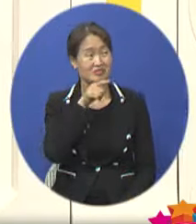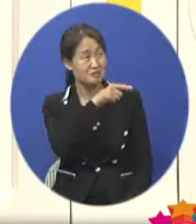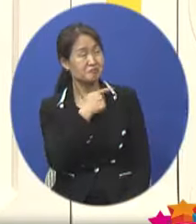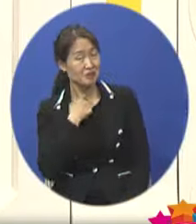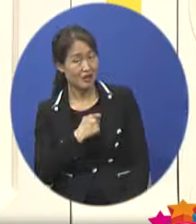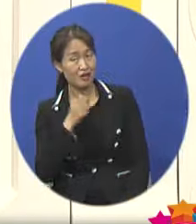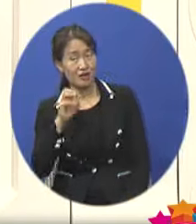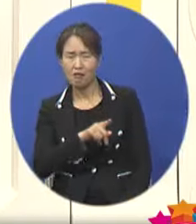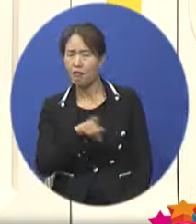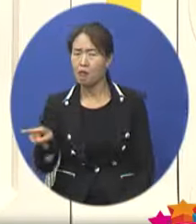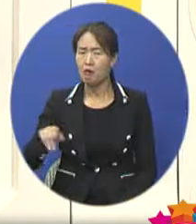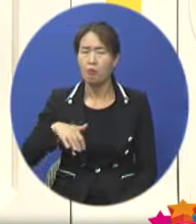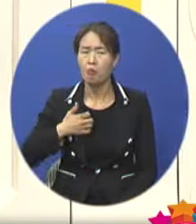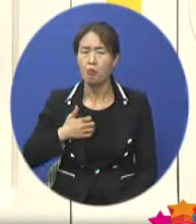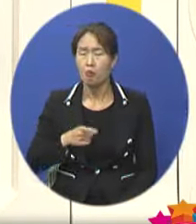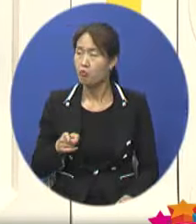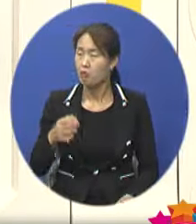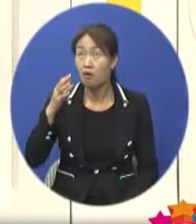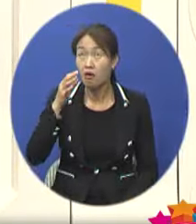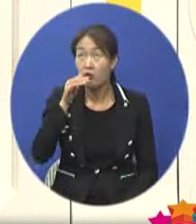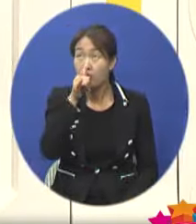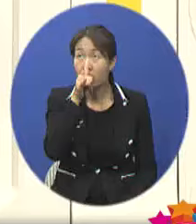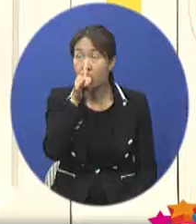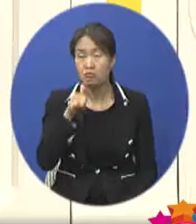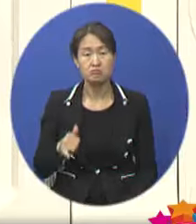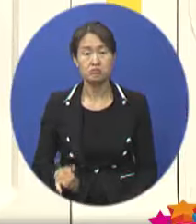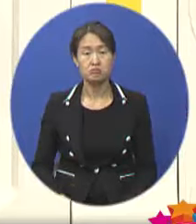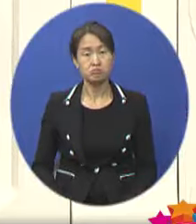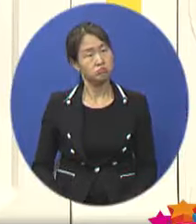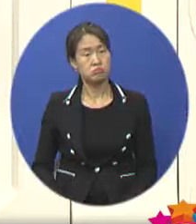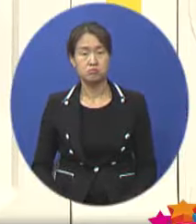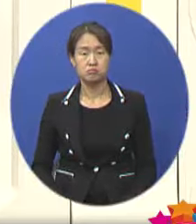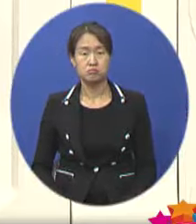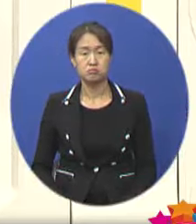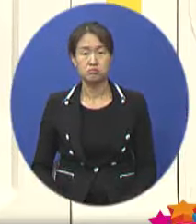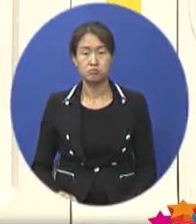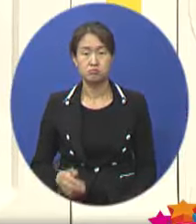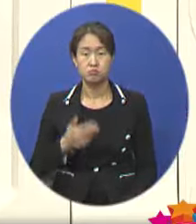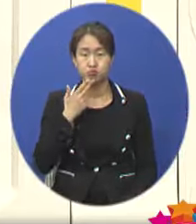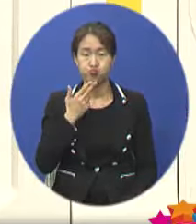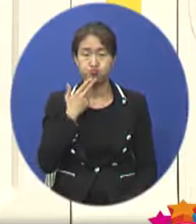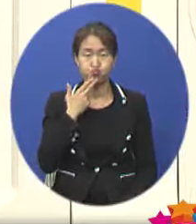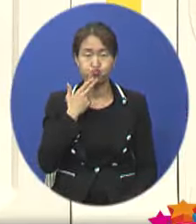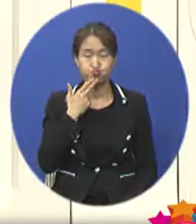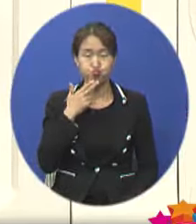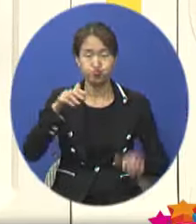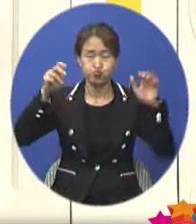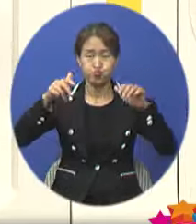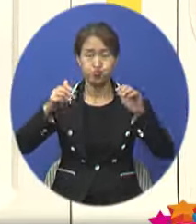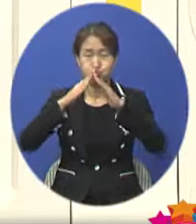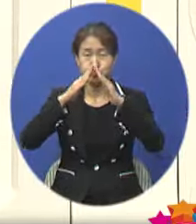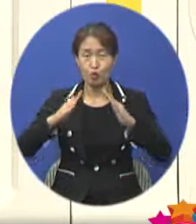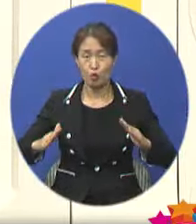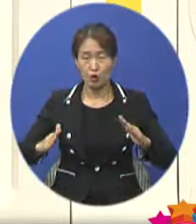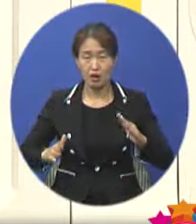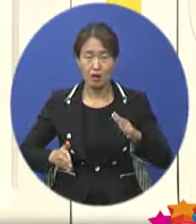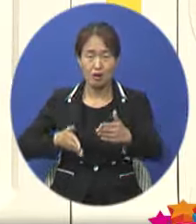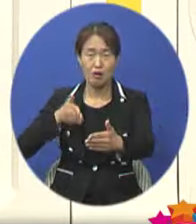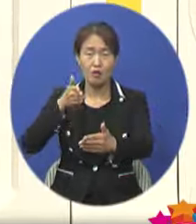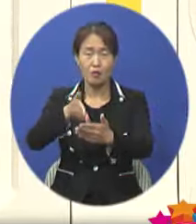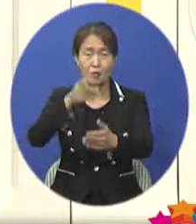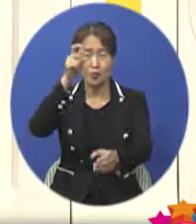강주까지 안 가봤습니다. 그러니까 부산에서 나 열차 있나? 광주? 네, 광주. 왜요? 왜요? 아, 비 내리는 호남선 비 온 날 타고 한번